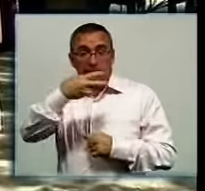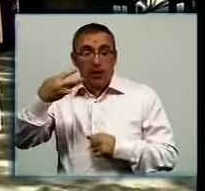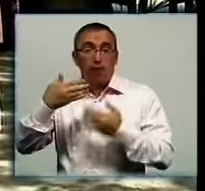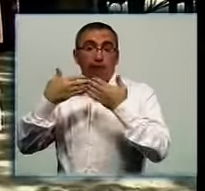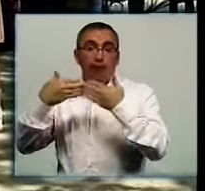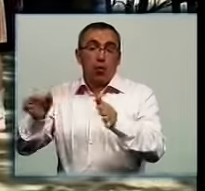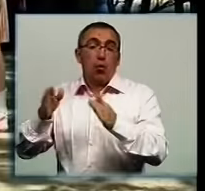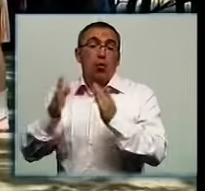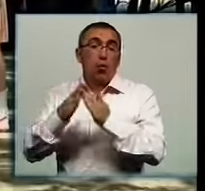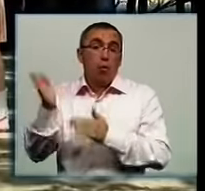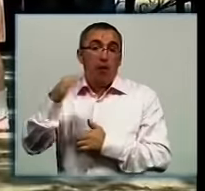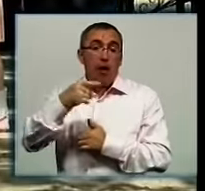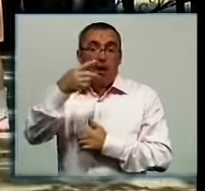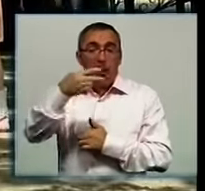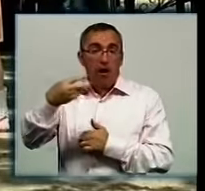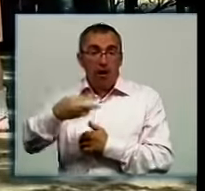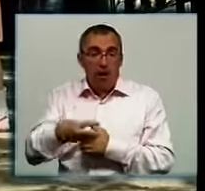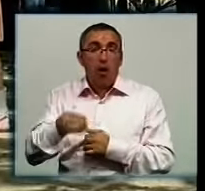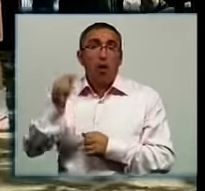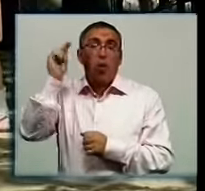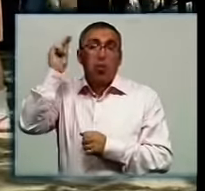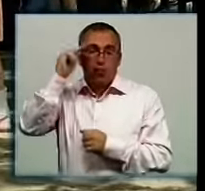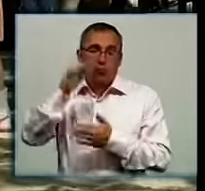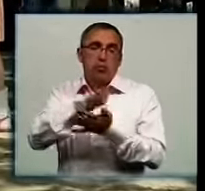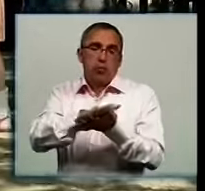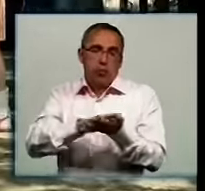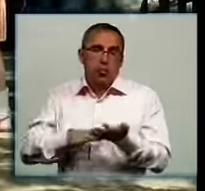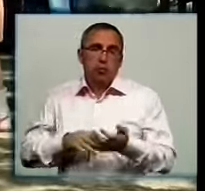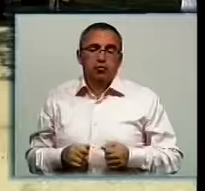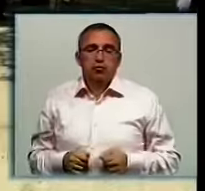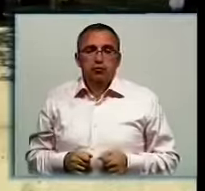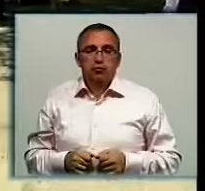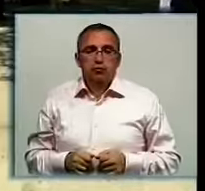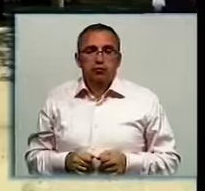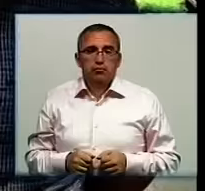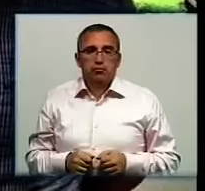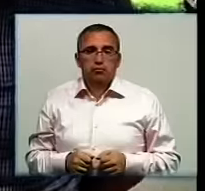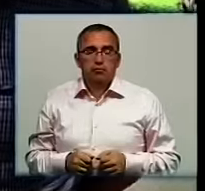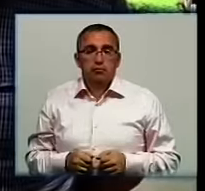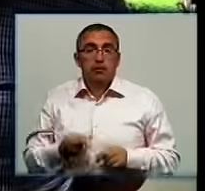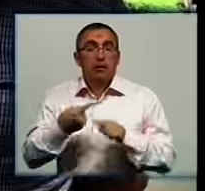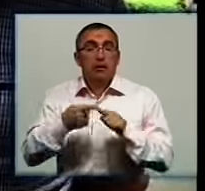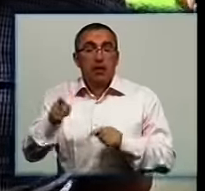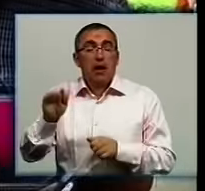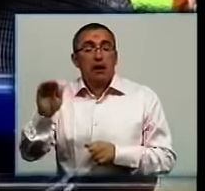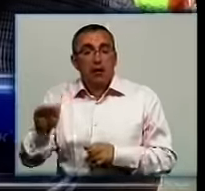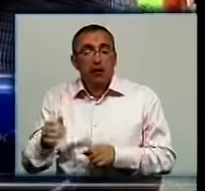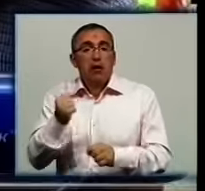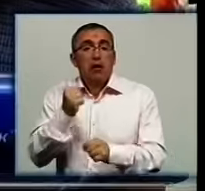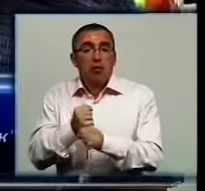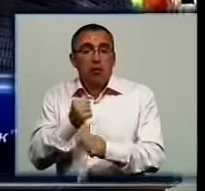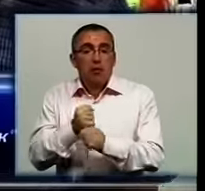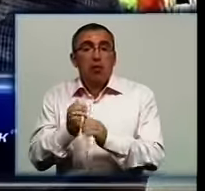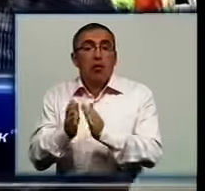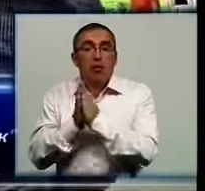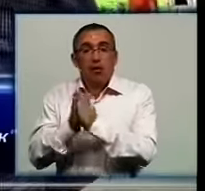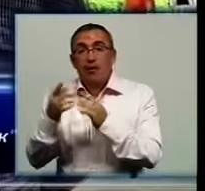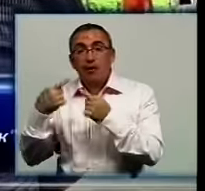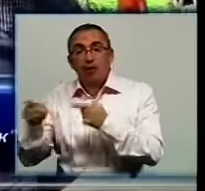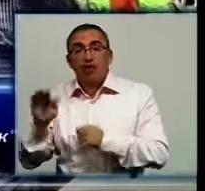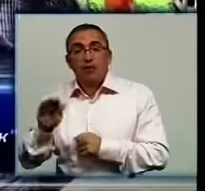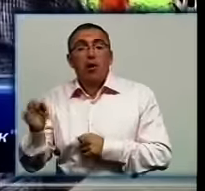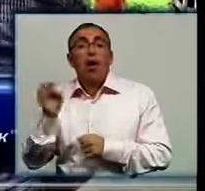відпустили додому. На інших же поверхах заняття продовжились. Це дитина зробила на прохання іншої